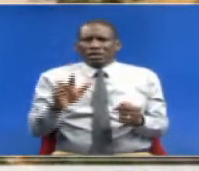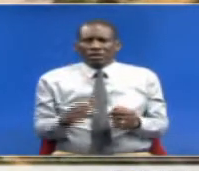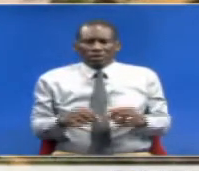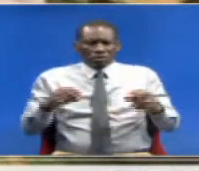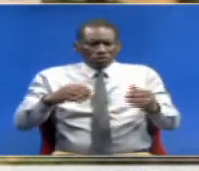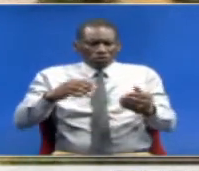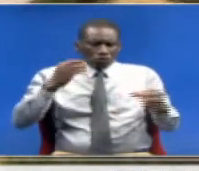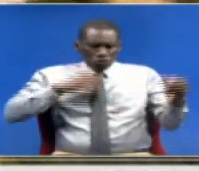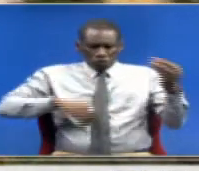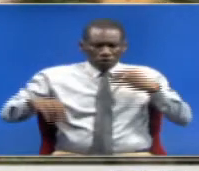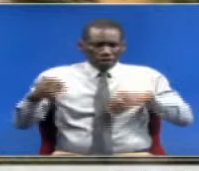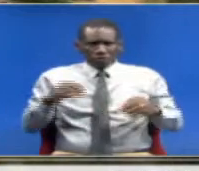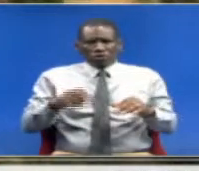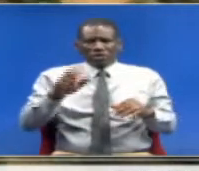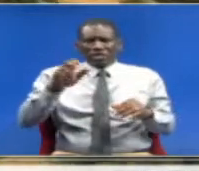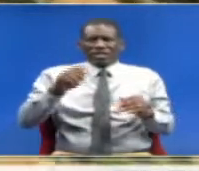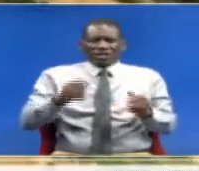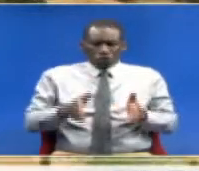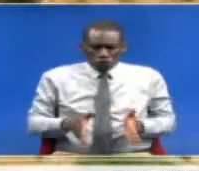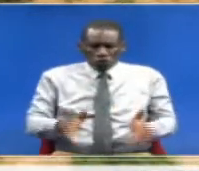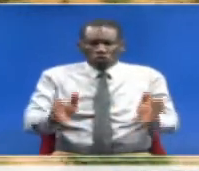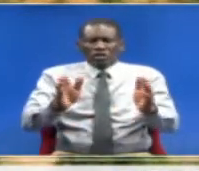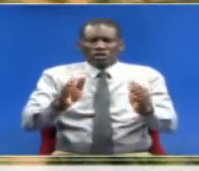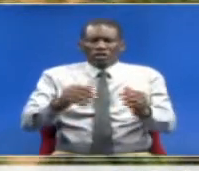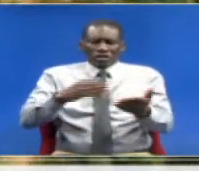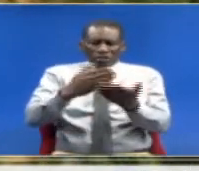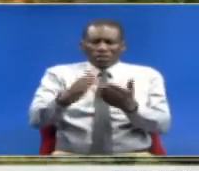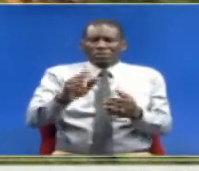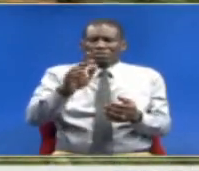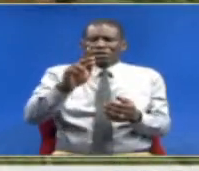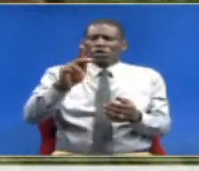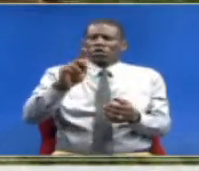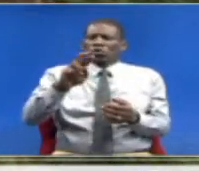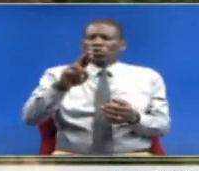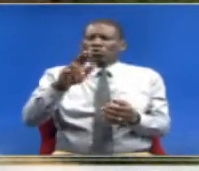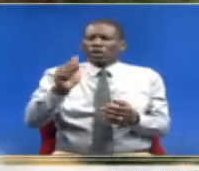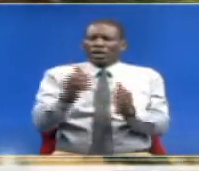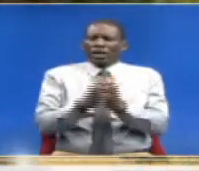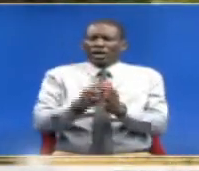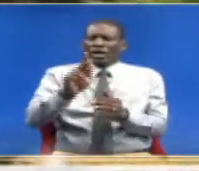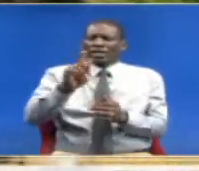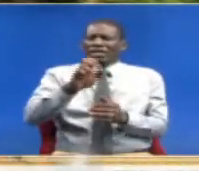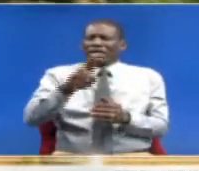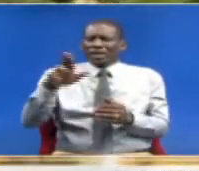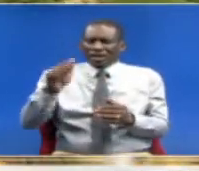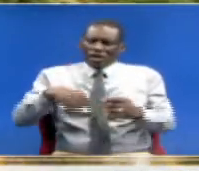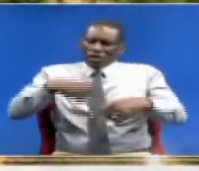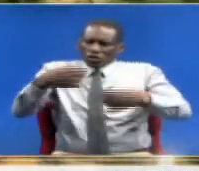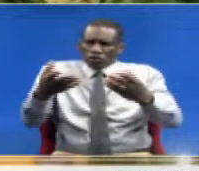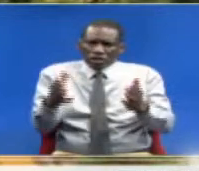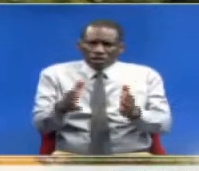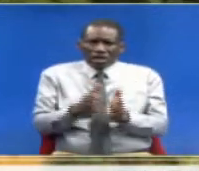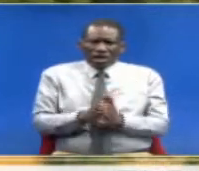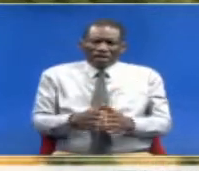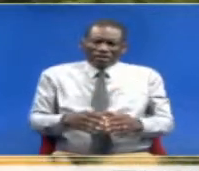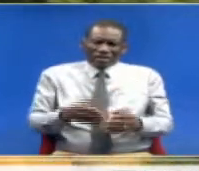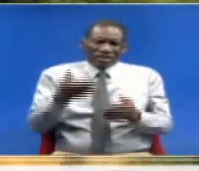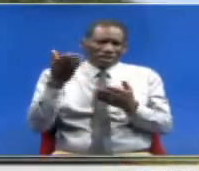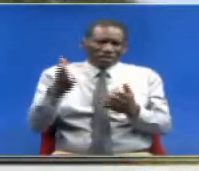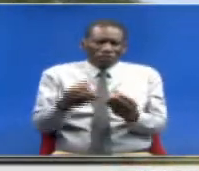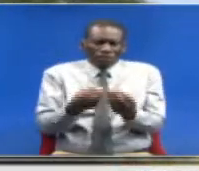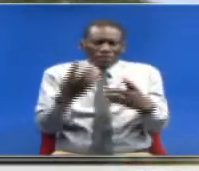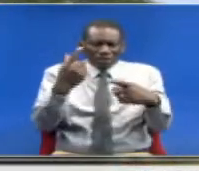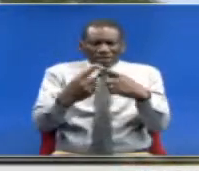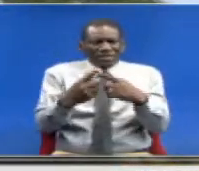Ufisadi katika mamlaka ya barabara, ikiwemo KURA na KERRA, umekithiri na kukita mizizi kwa miaka